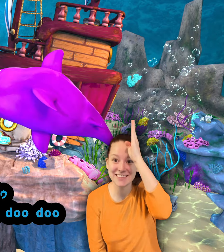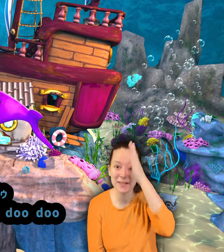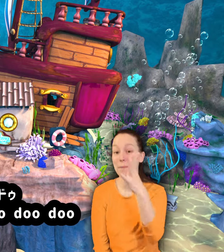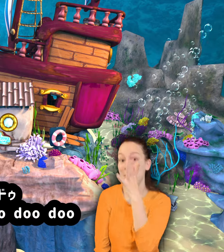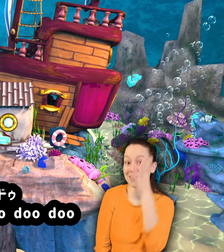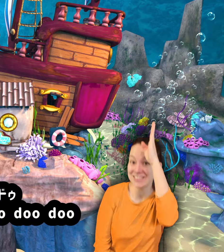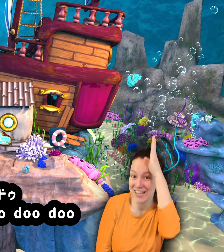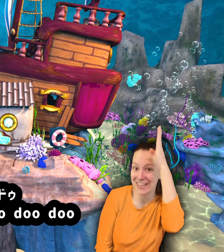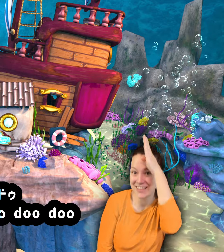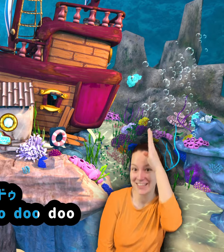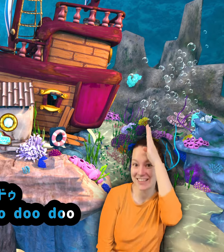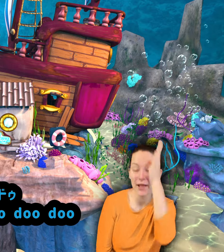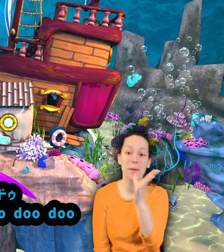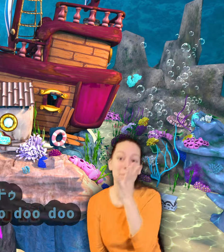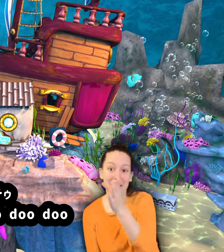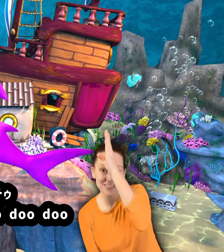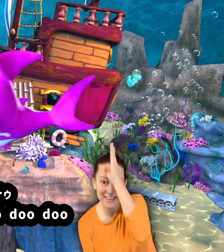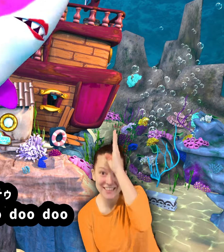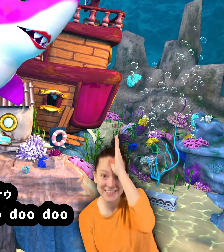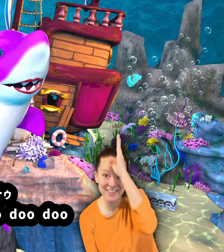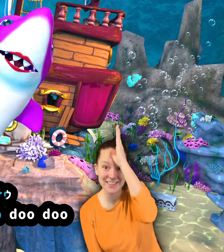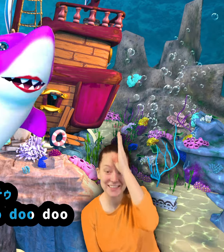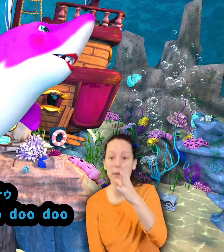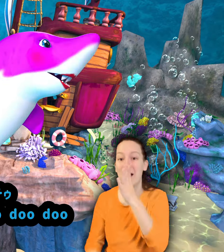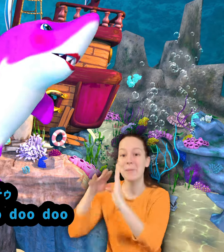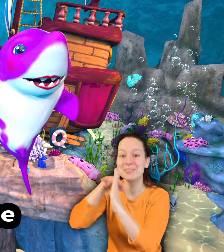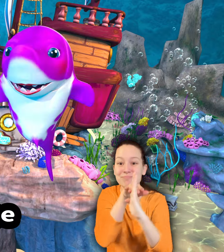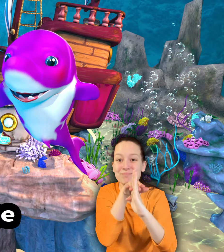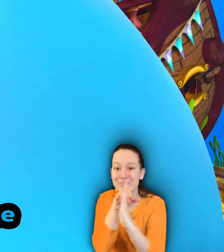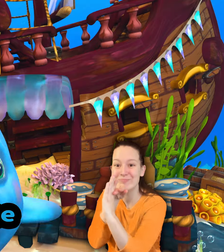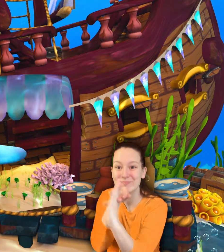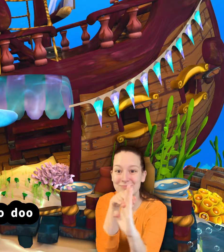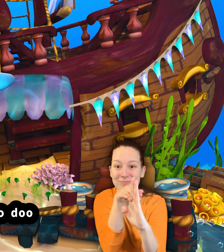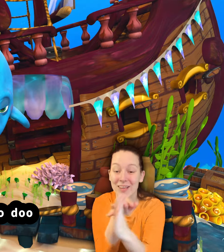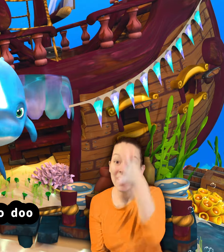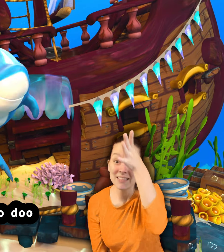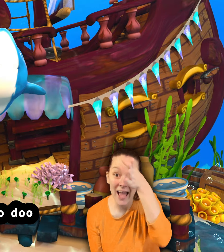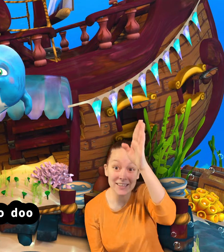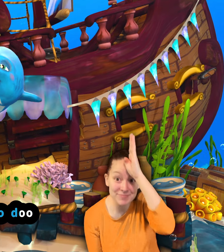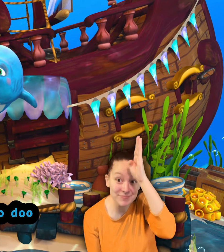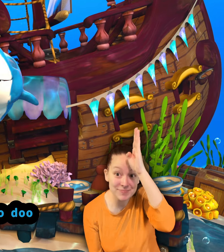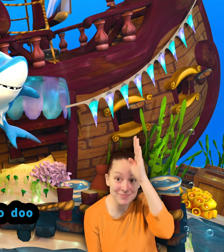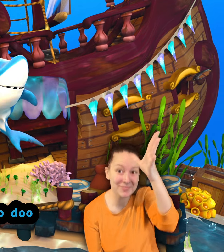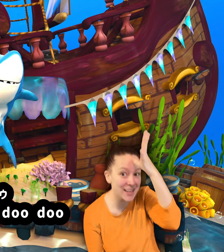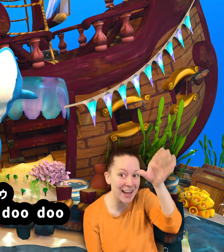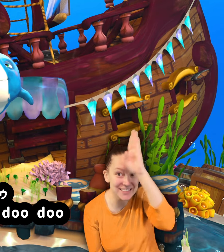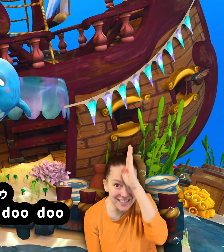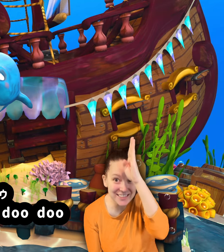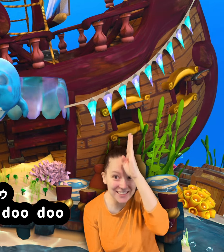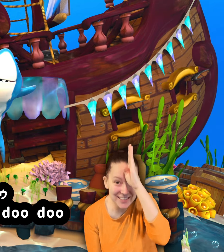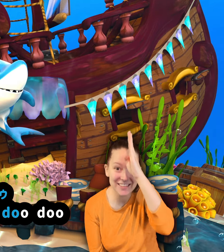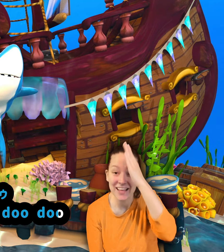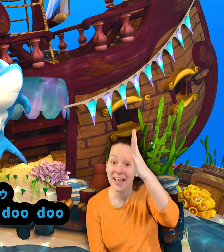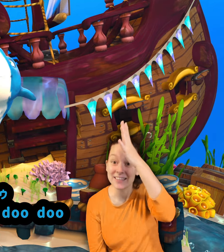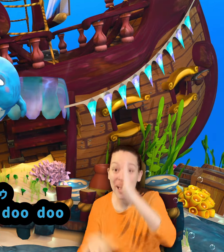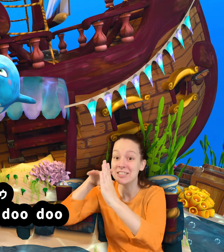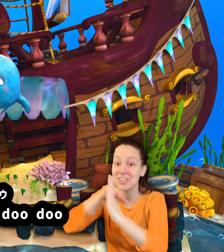ザメママザメママザメママザメパパザメパパ